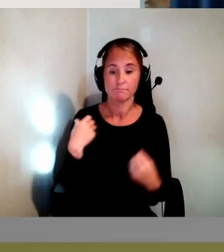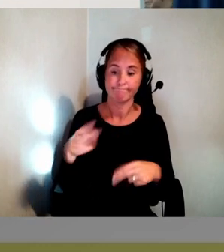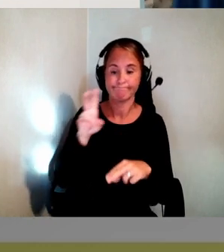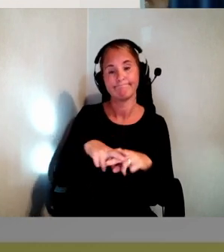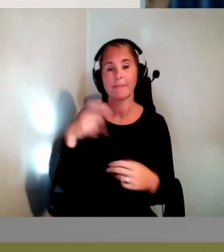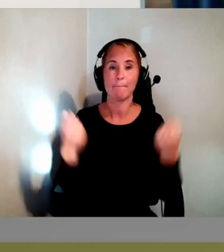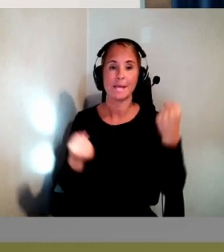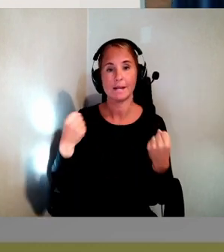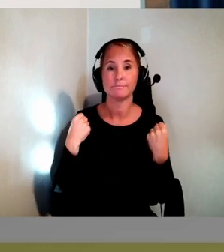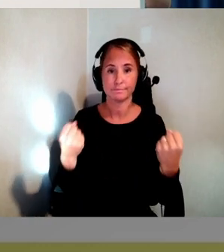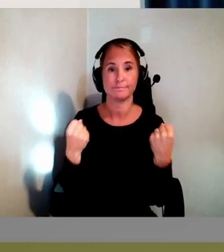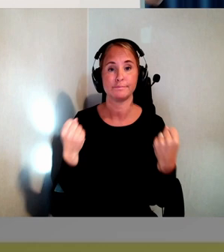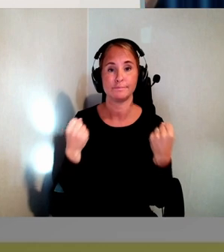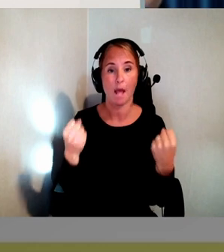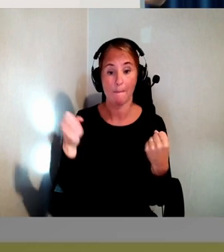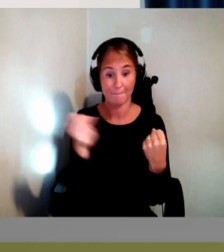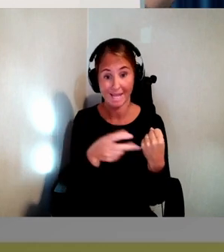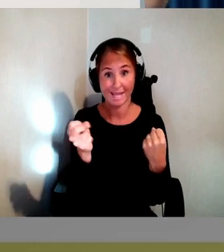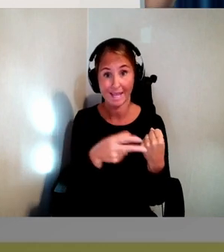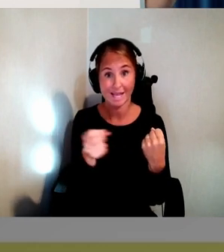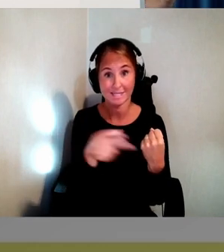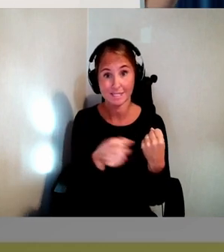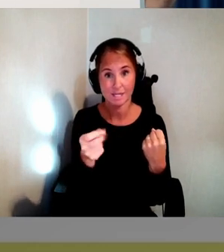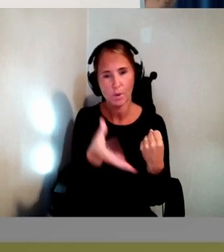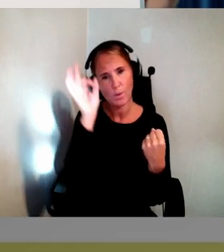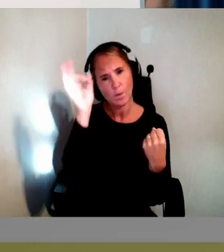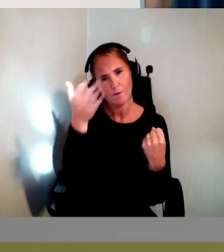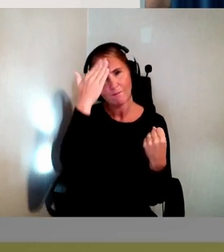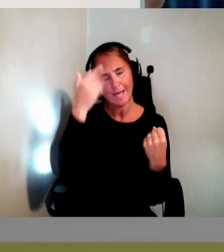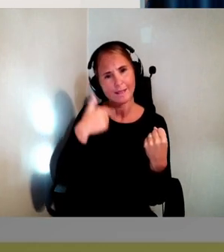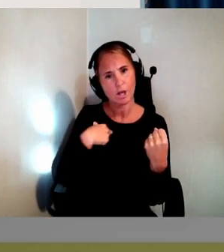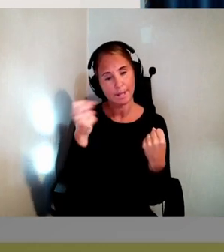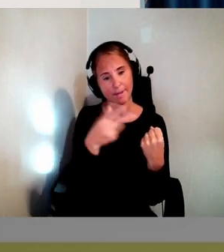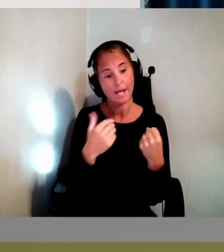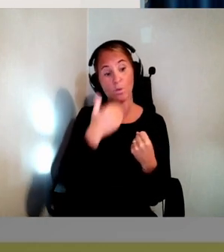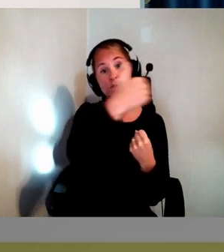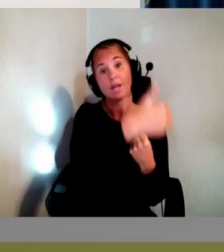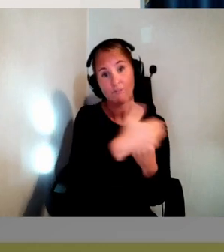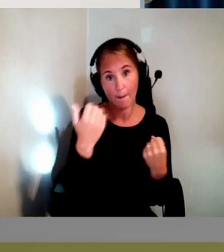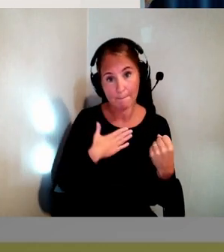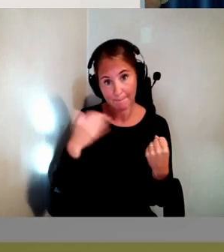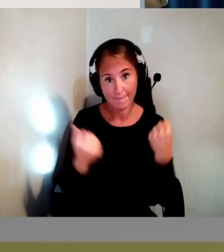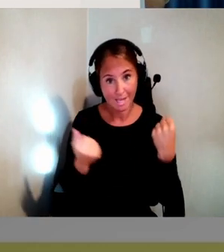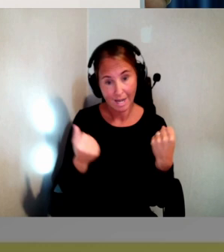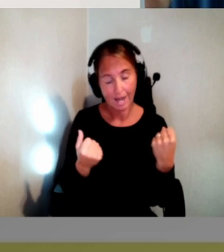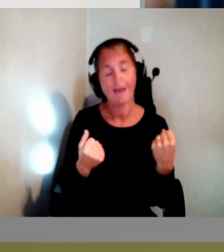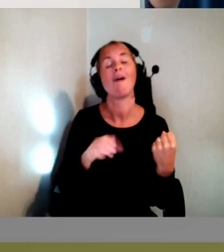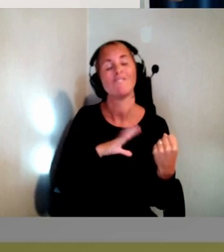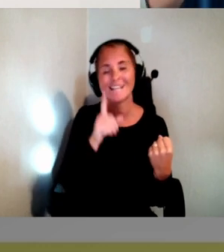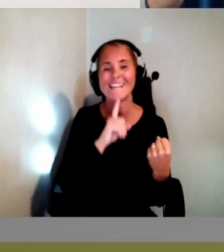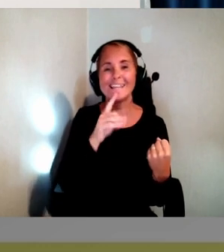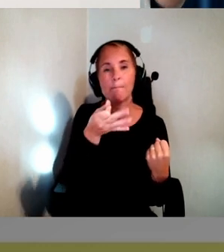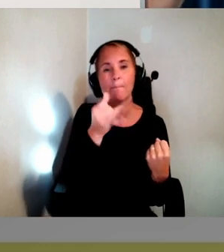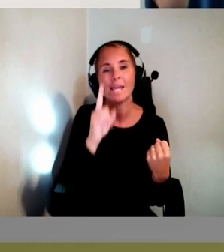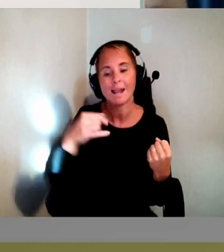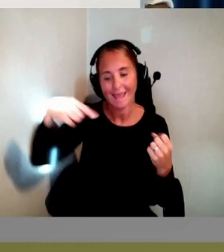blinkers Hur vet jag att nu blinkar det på utsidan av bilen Jo för det finns en liten pil som blinkar till dig inne i bilen och sen så